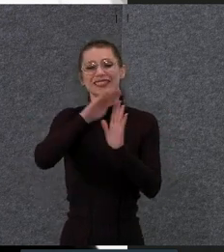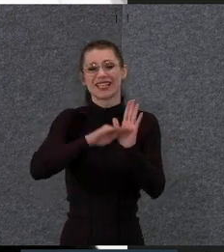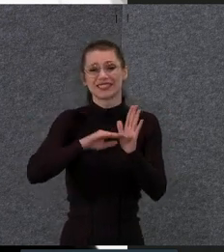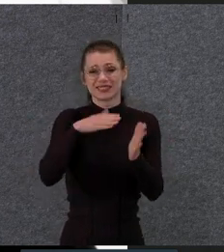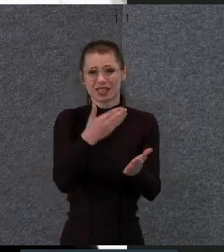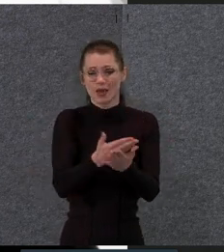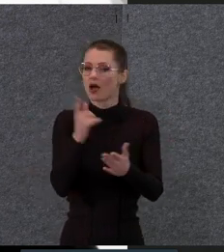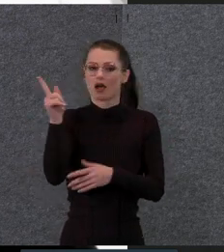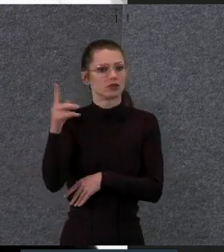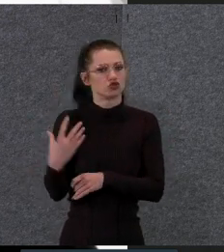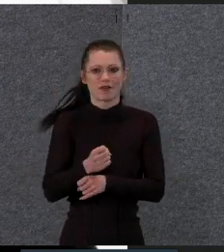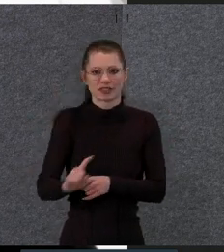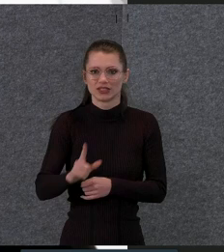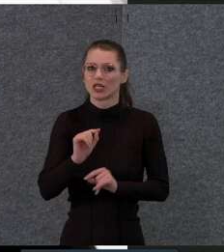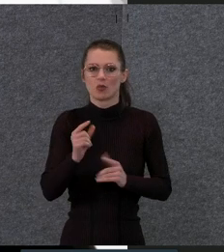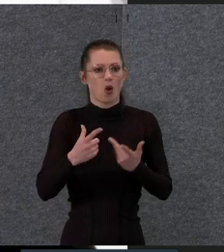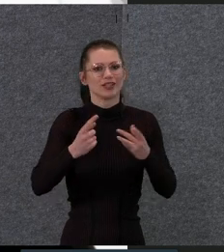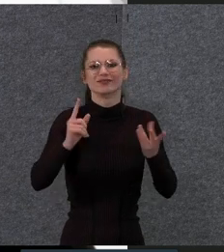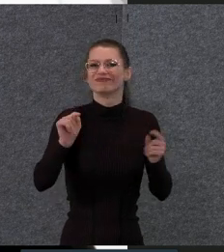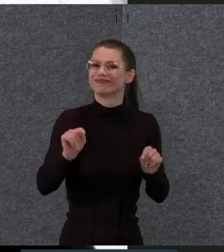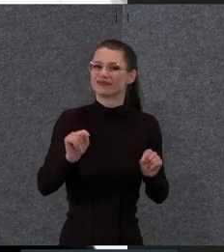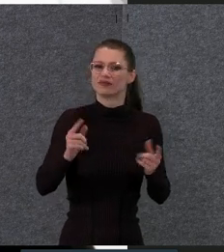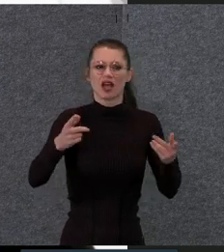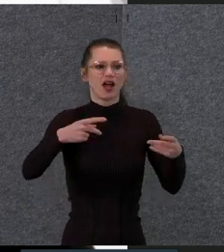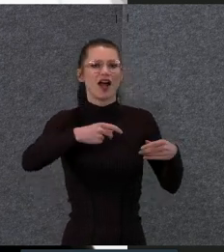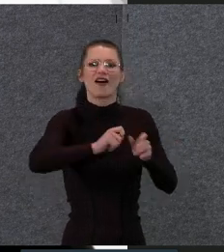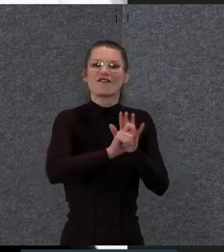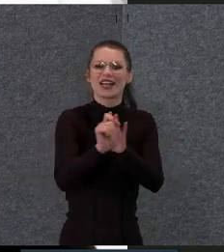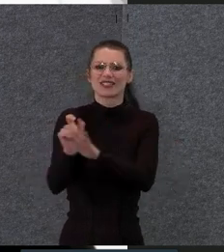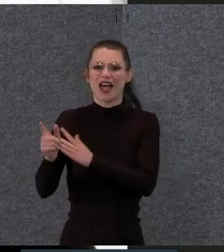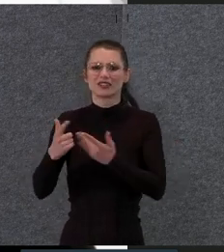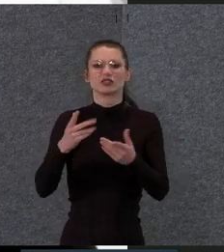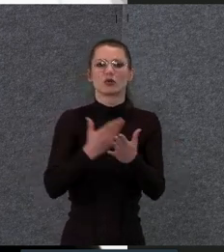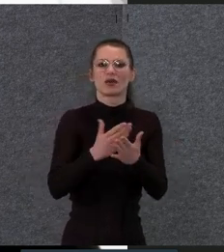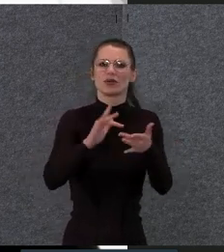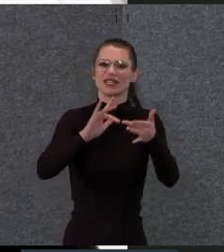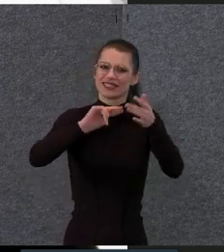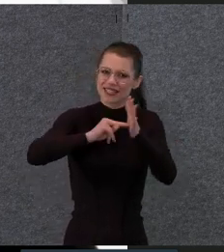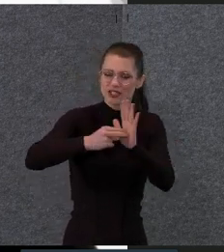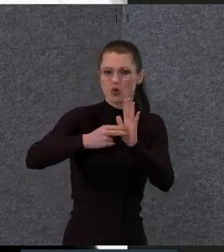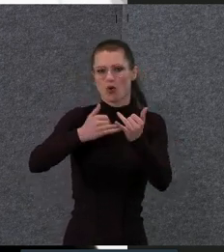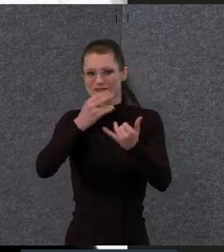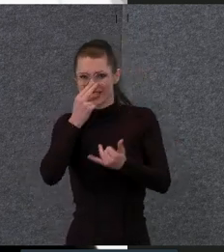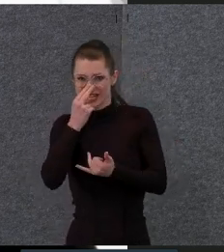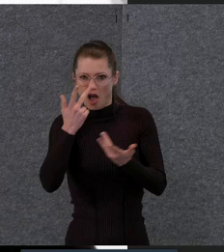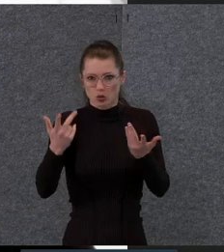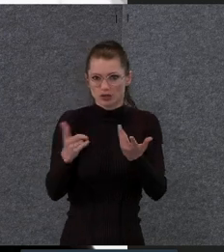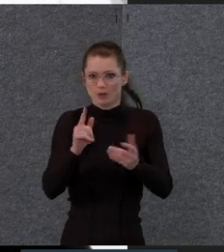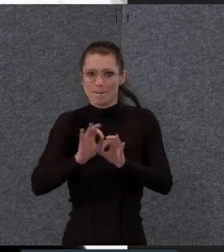hat nicht geschafft, die Schritt gemäß diese sehr rasante hohe Technologie zu halten. Kommst du bitte ich werde zum Schluss?